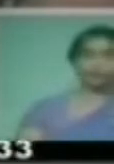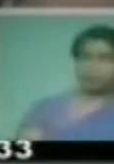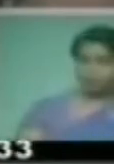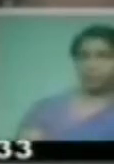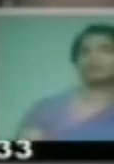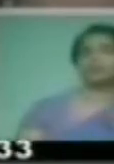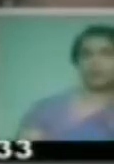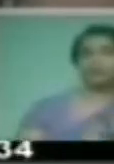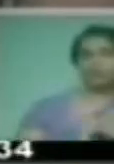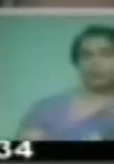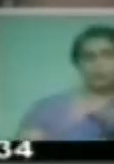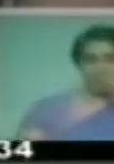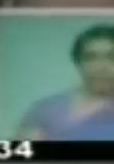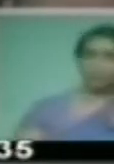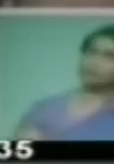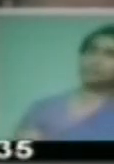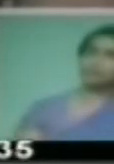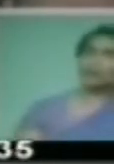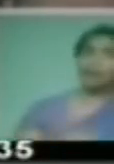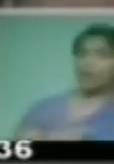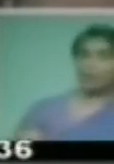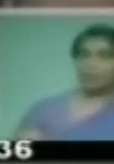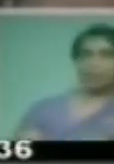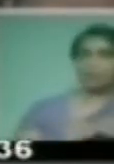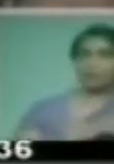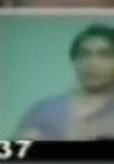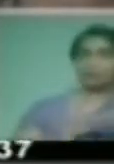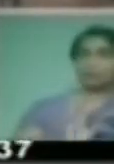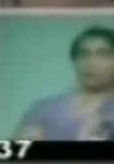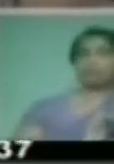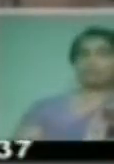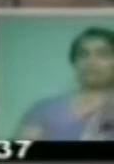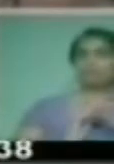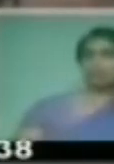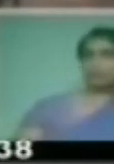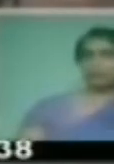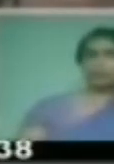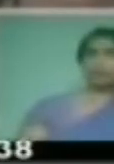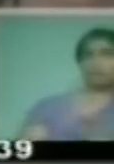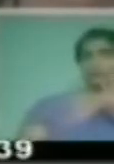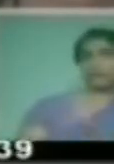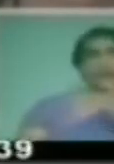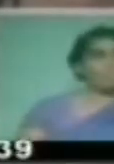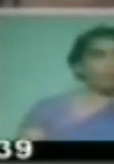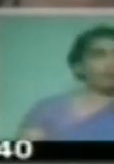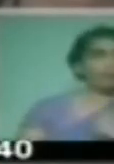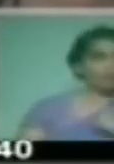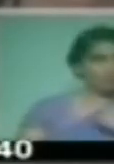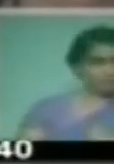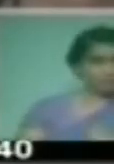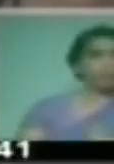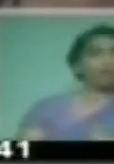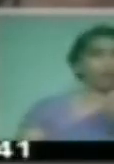மற்றும் ஜப்பான் ஆகிய நாடுகளுடன் துரித ஒப்பந்தம் அவசியம். கடன் வழங்கியுள்ள நாடுகள் மற்றும் நிறுவனங்களுடன் இணக்கப்பாட்டை எட்டியதும் இலங்கைக்கு சர்வதேச